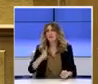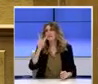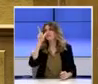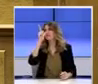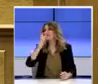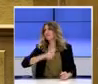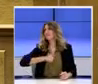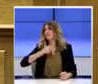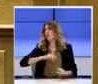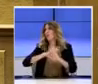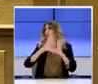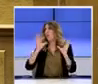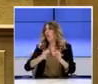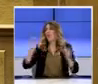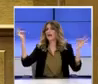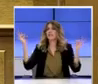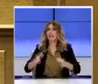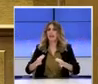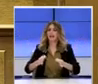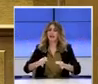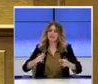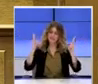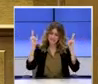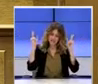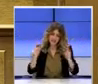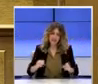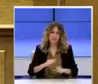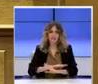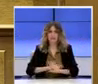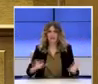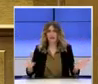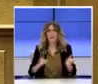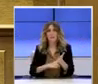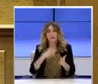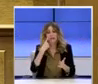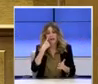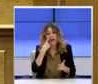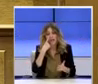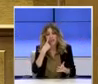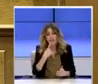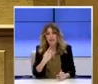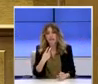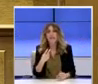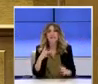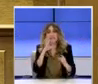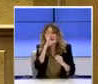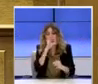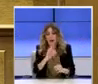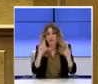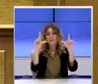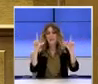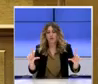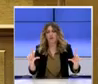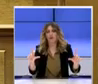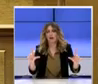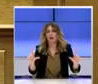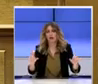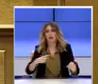αλάθητου και να δείτε κατάματα την πραγματικότητα. Εμείς έχουμε βγάλει τα συμπεράσματά μας για τον τρόπο με τον οποίο